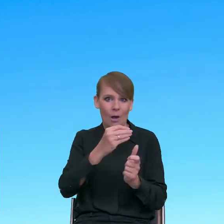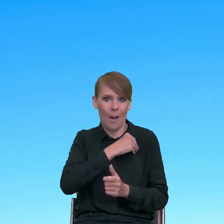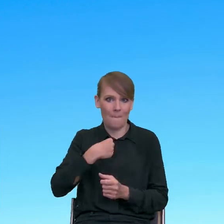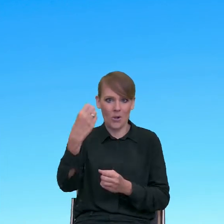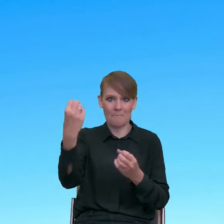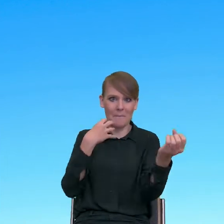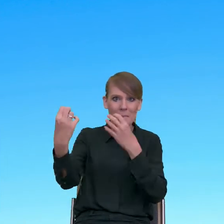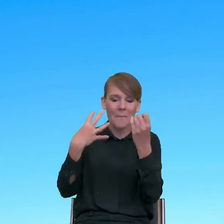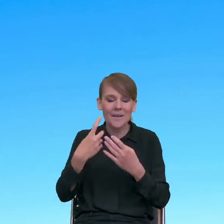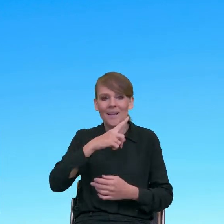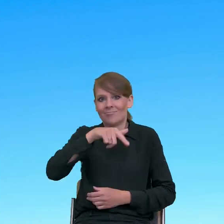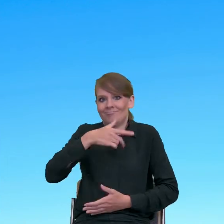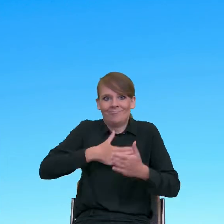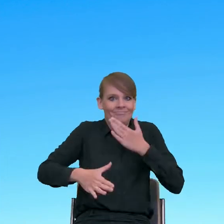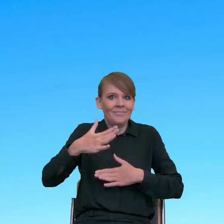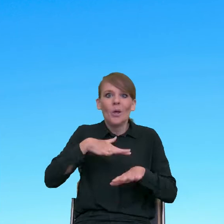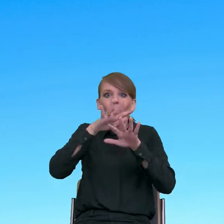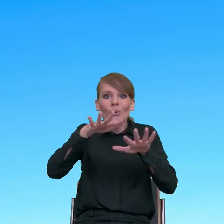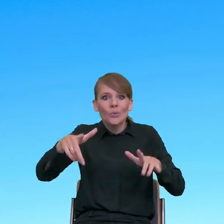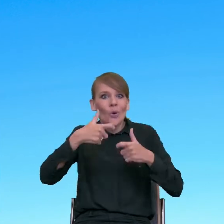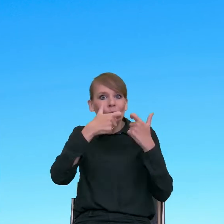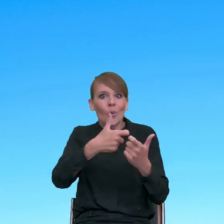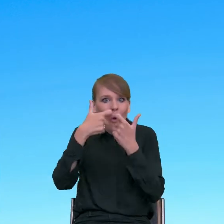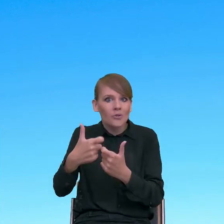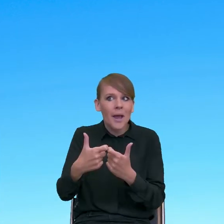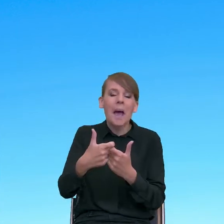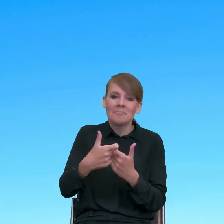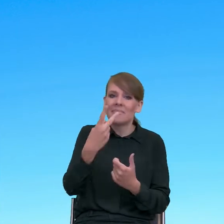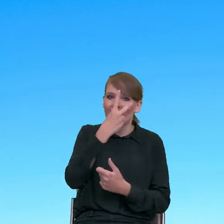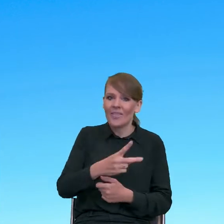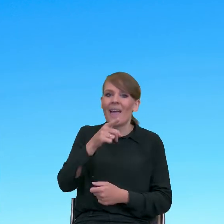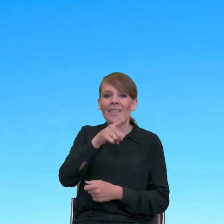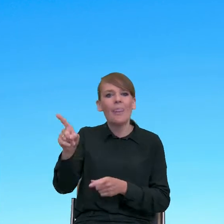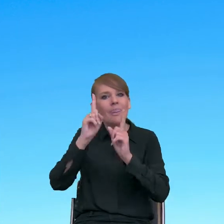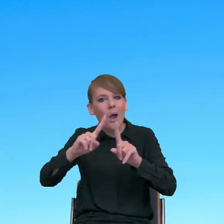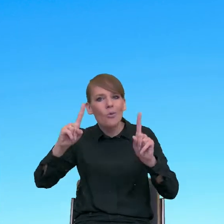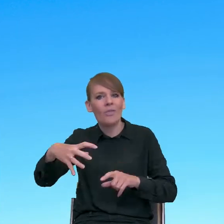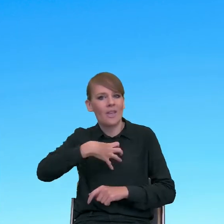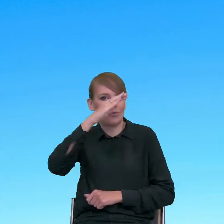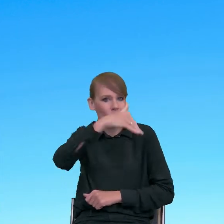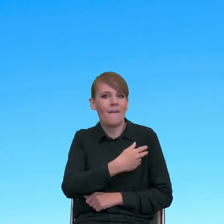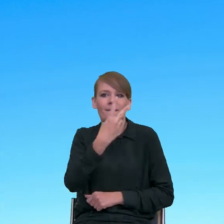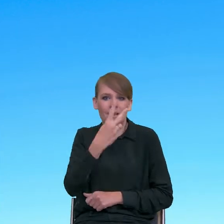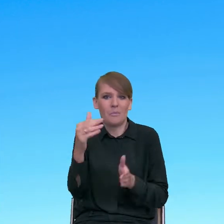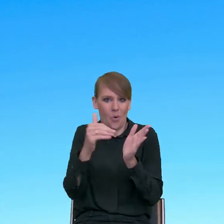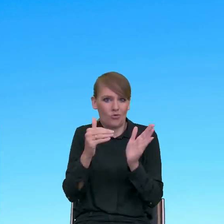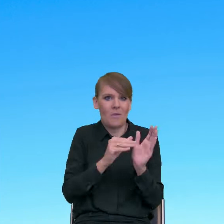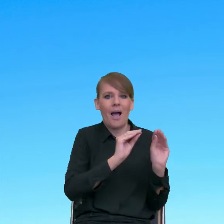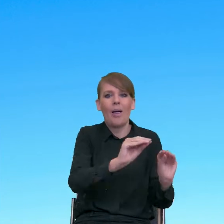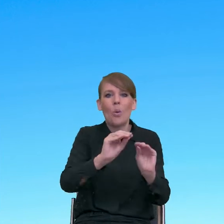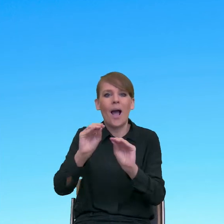cieszy, bo duża liczba zgłoszeń pokazuje, że nauczyciele i dyrektorzy szkół widzą potrzebę edukacji w zakresie